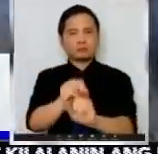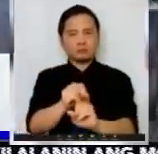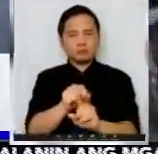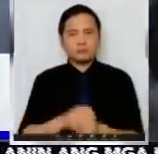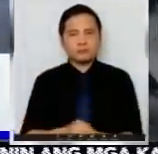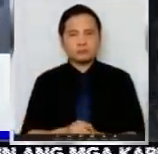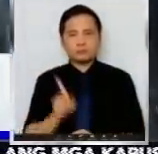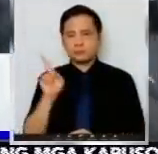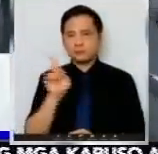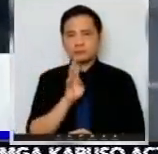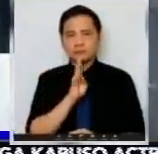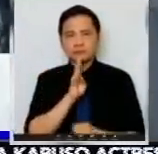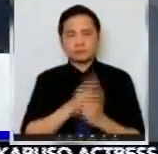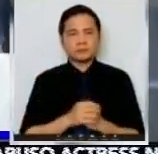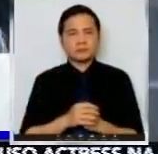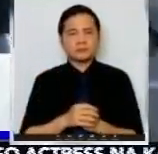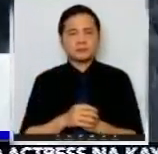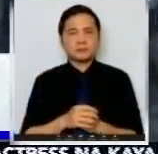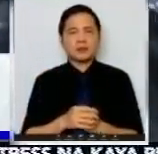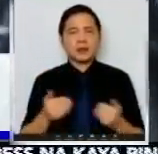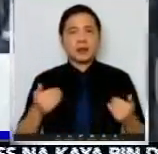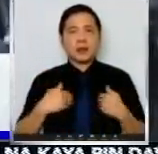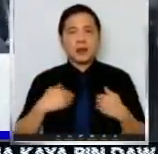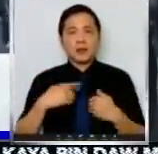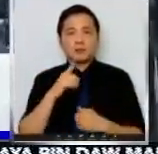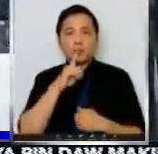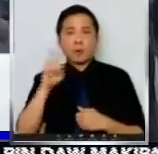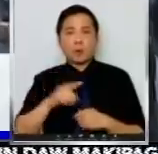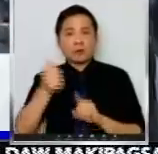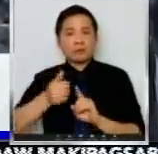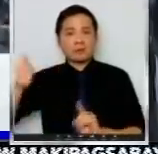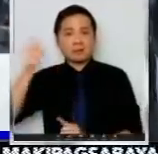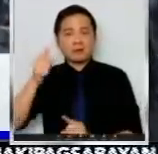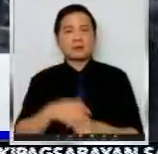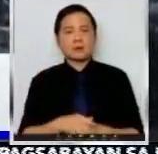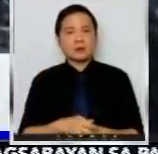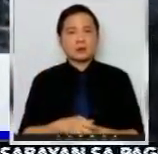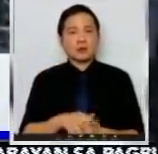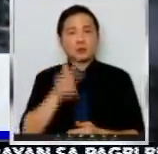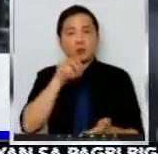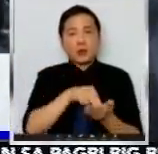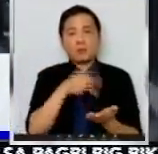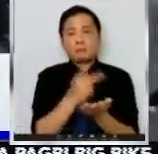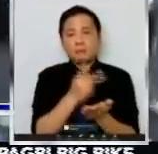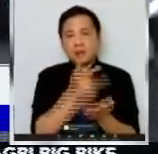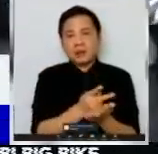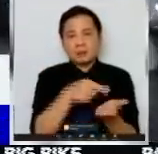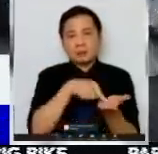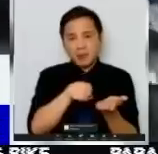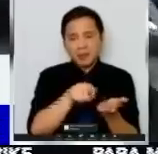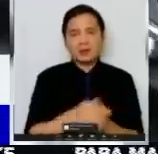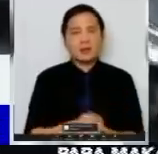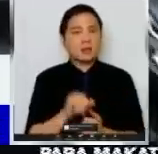city ordinance po, meron pong 2,000 kanilang babayaran, iiswan sila ng ticket. Kung wala naman po silang pambayad, dadalhin sa barangay